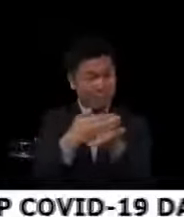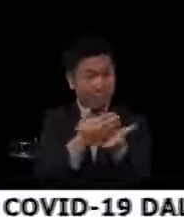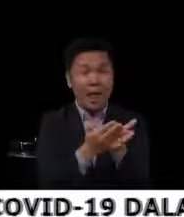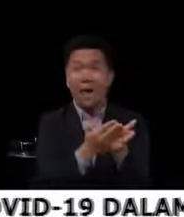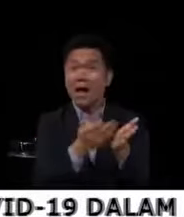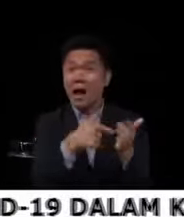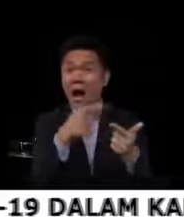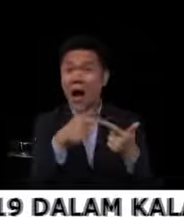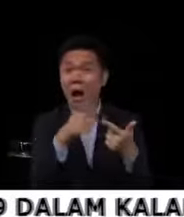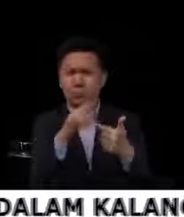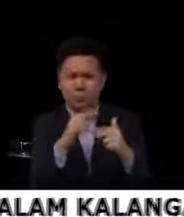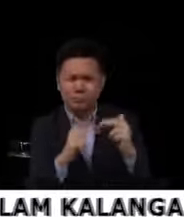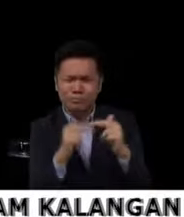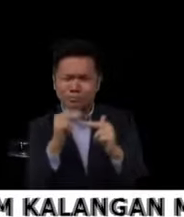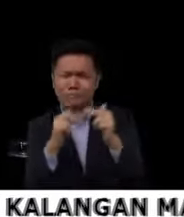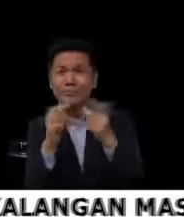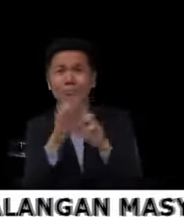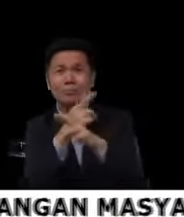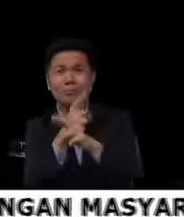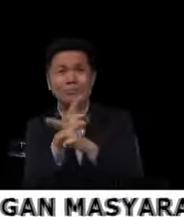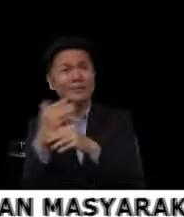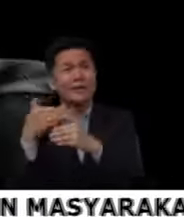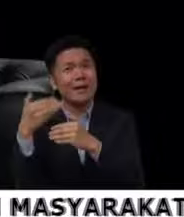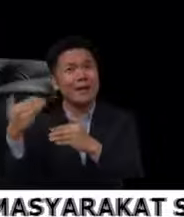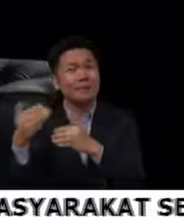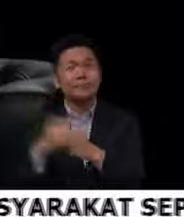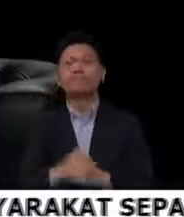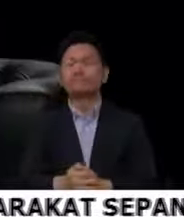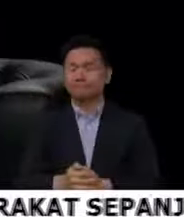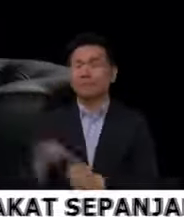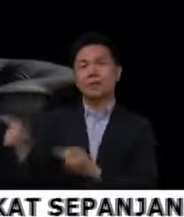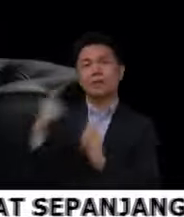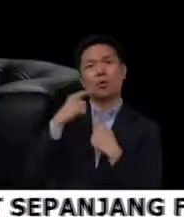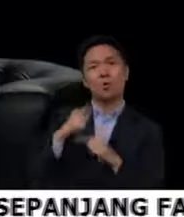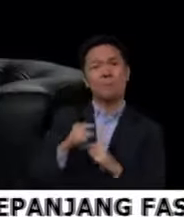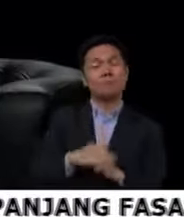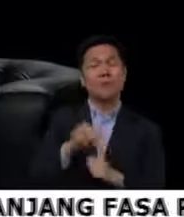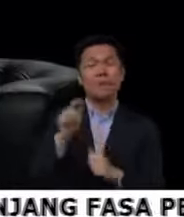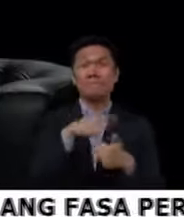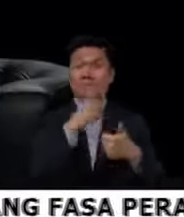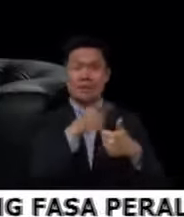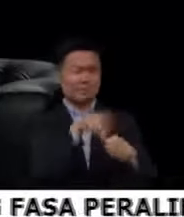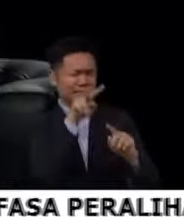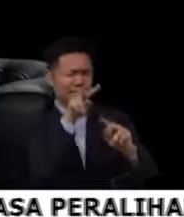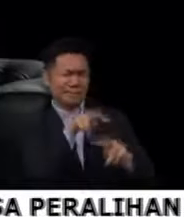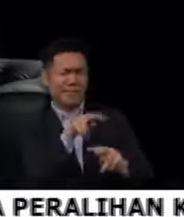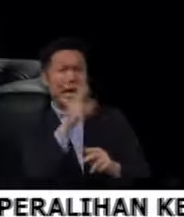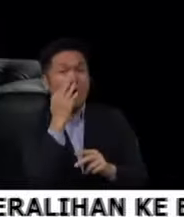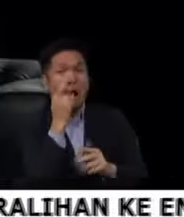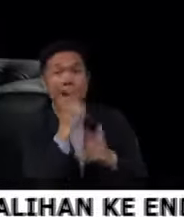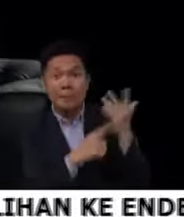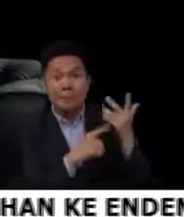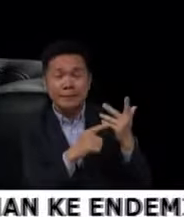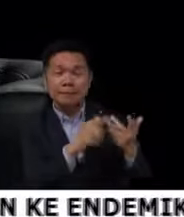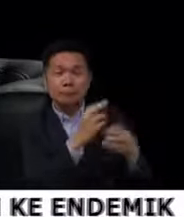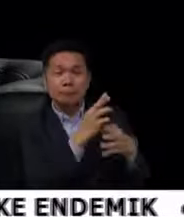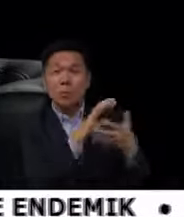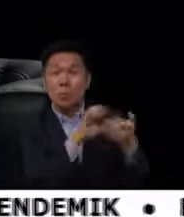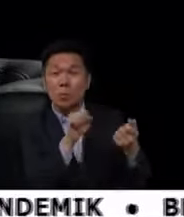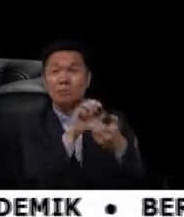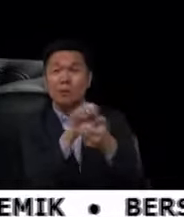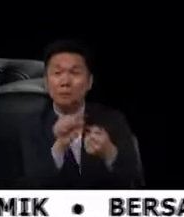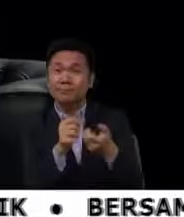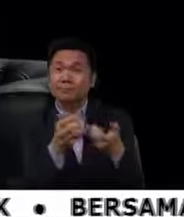kita menampung keperluan baik kulit yang sebesar itu apa yang kita genap pasti Allah pertama sekali menginap pasti apakah Cross akan hilang